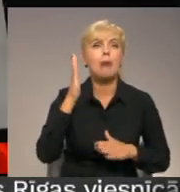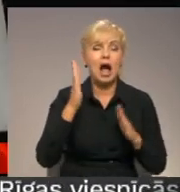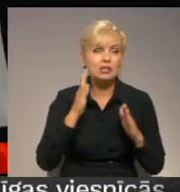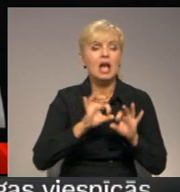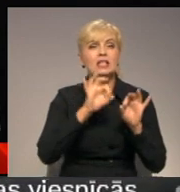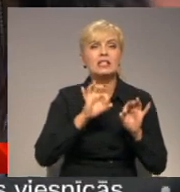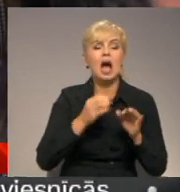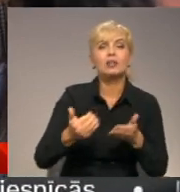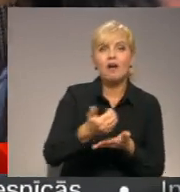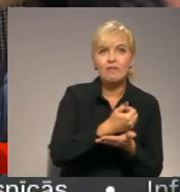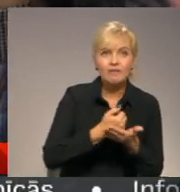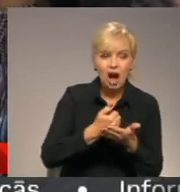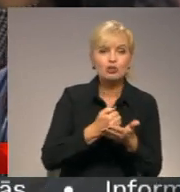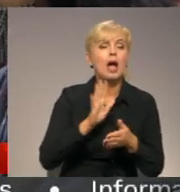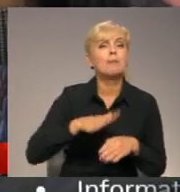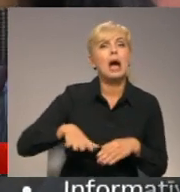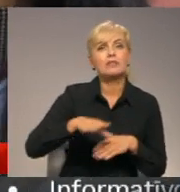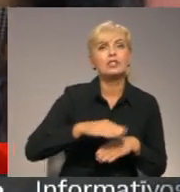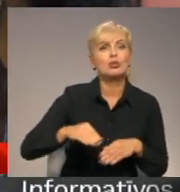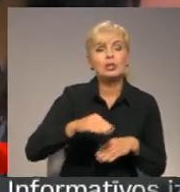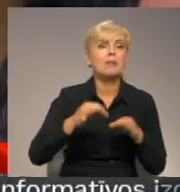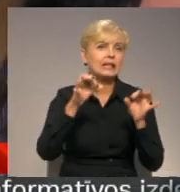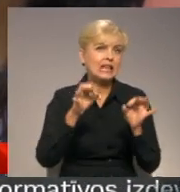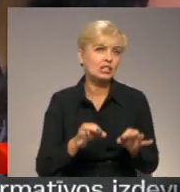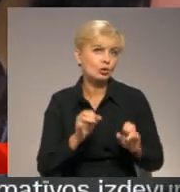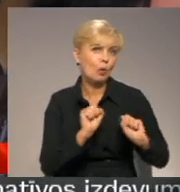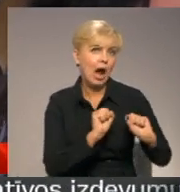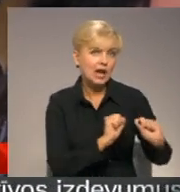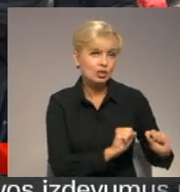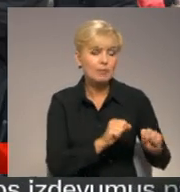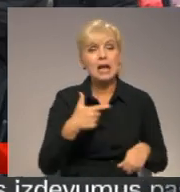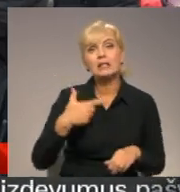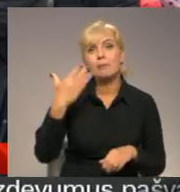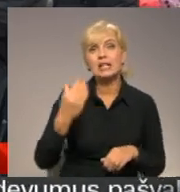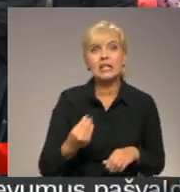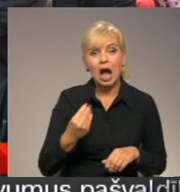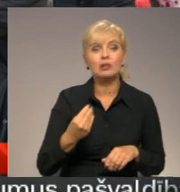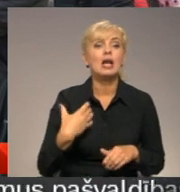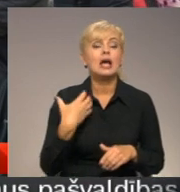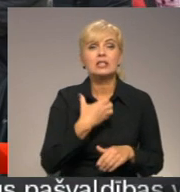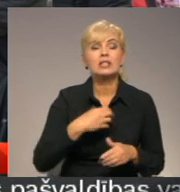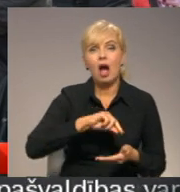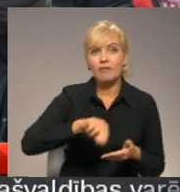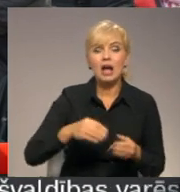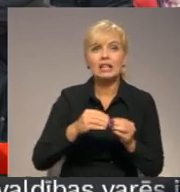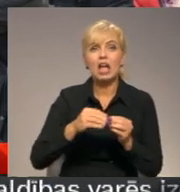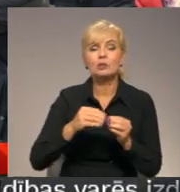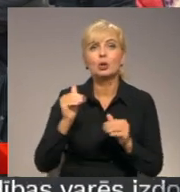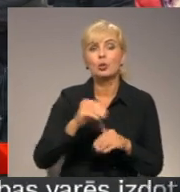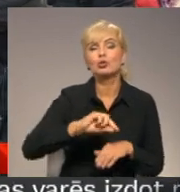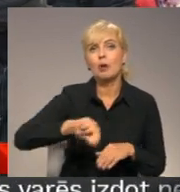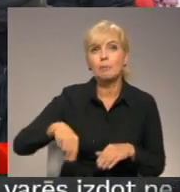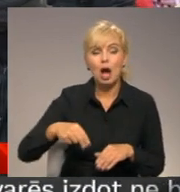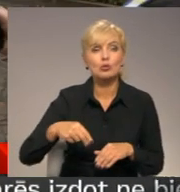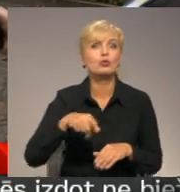parakstu vākšanu iniciatīvai par visu ģimeņu tiesisko aizsardzību. 7 dienu laikā savākt nepieciešami 10 000 parakstu,